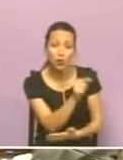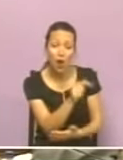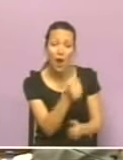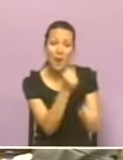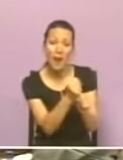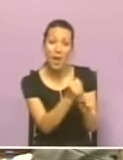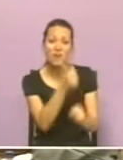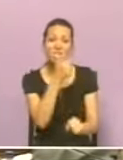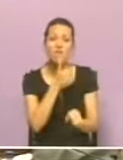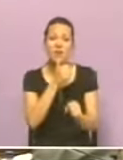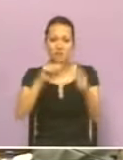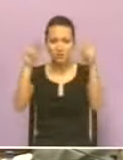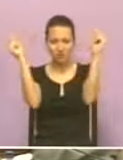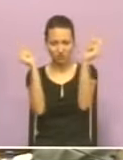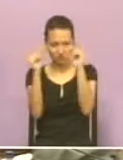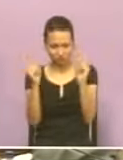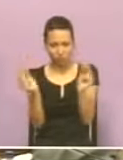finansijska konstrukcija